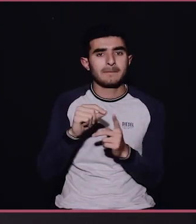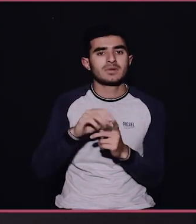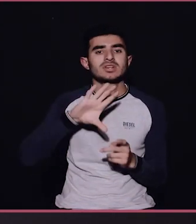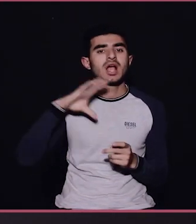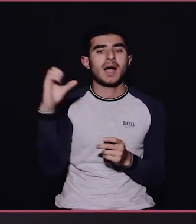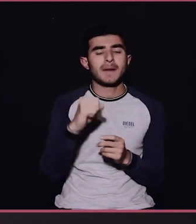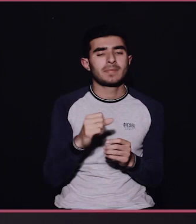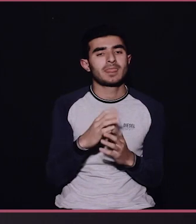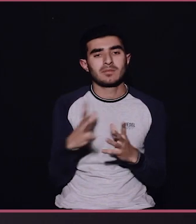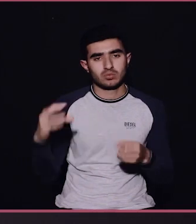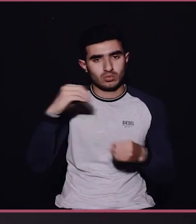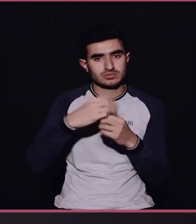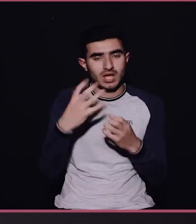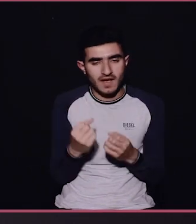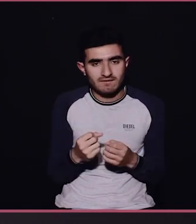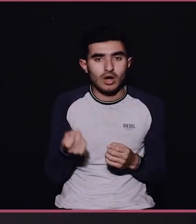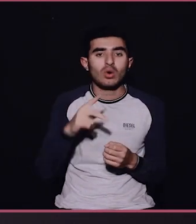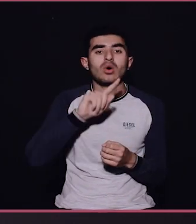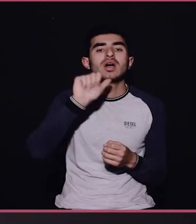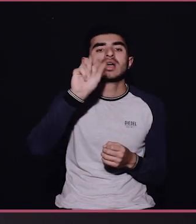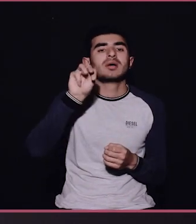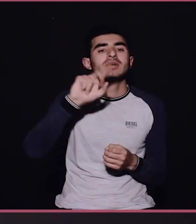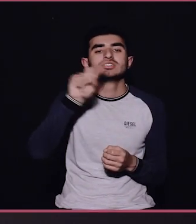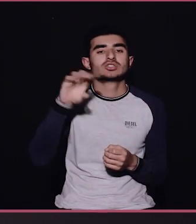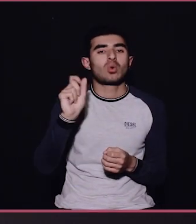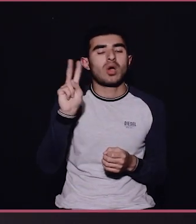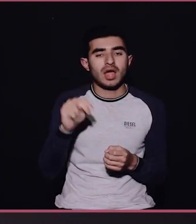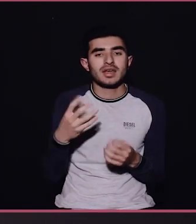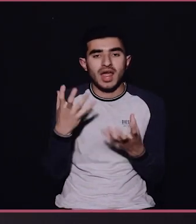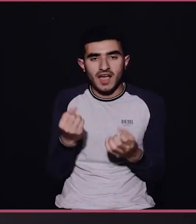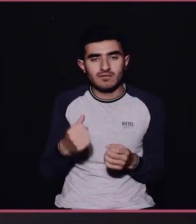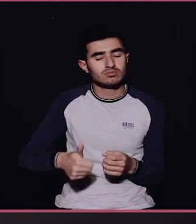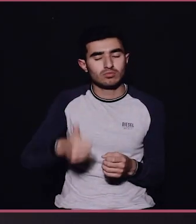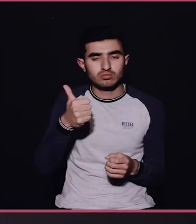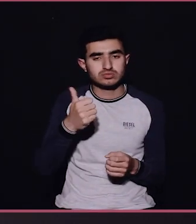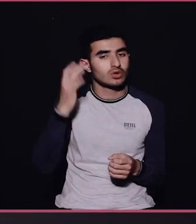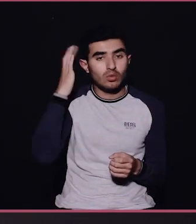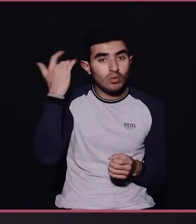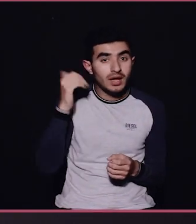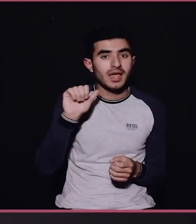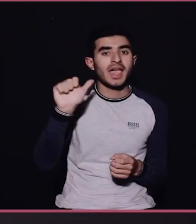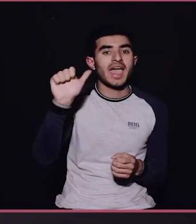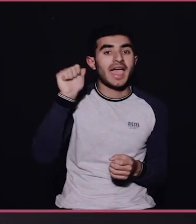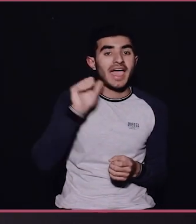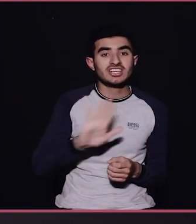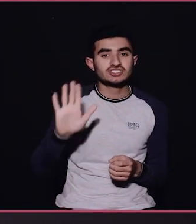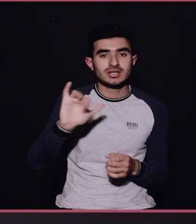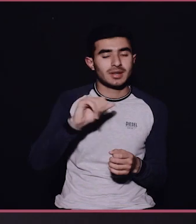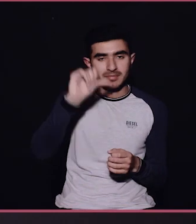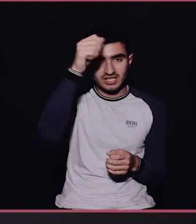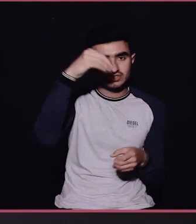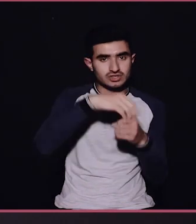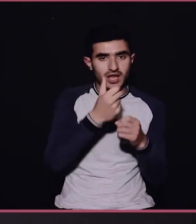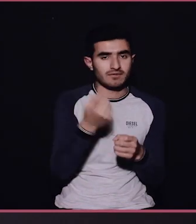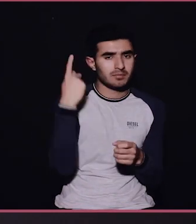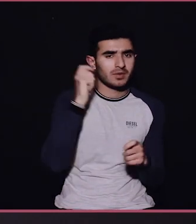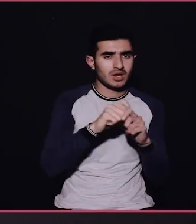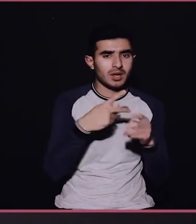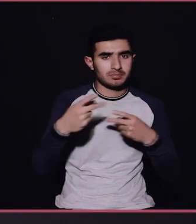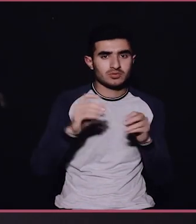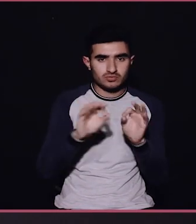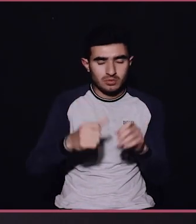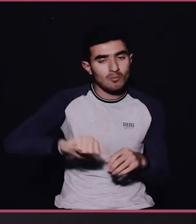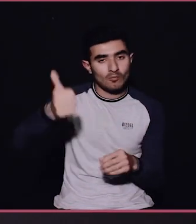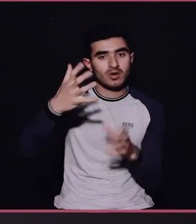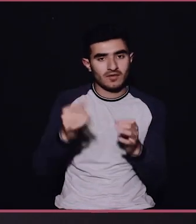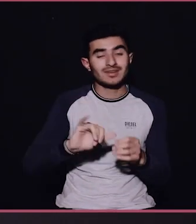दे अंडरस्टूड द पोटेंशियल ऑफ द मार्केट, बिकॉज कीप इन माइंड दीज साउथ एशियन मार्केट्स टू रिप्रेजेंट अ ग्रेट पोटेंशियल फॉर कंपनीज लाइक Amazon. और Amazon के पास